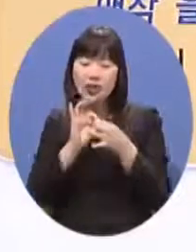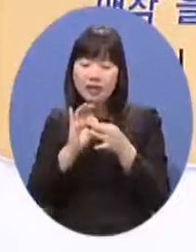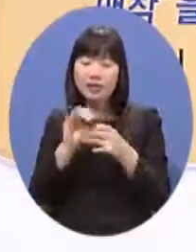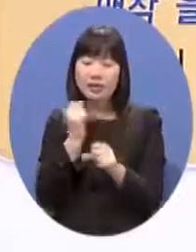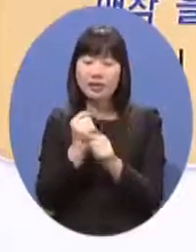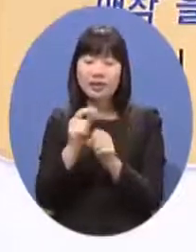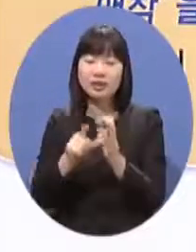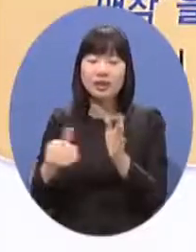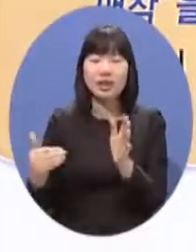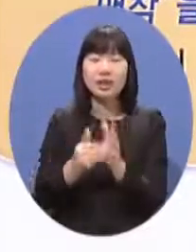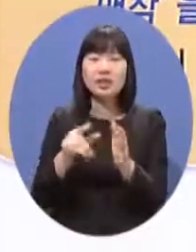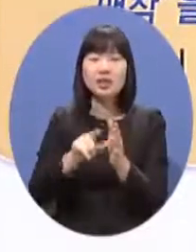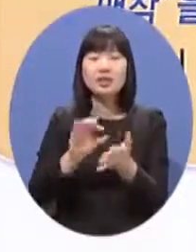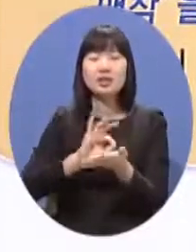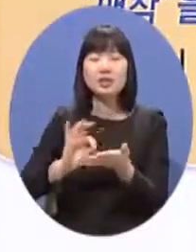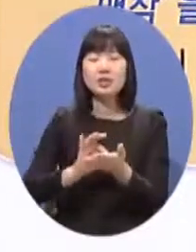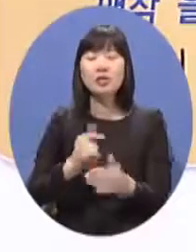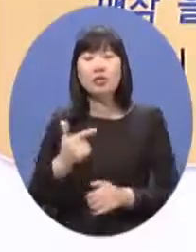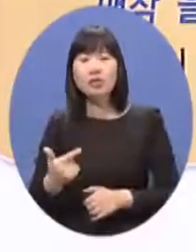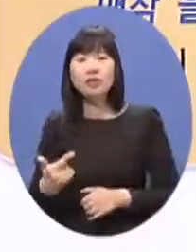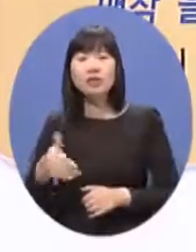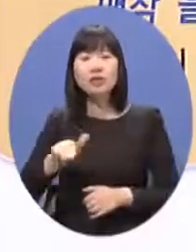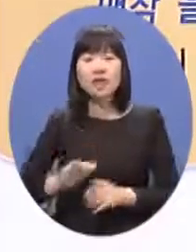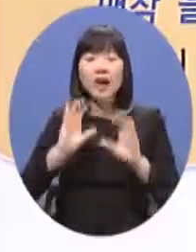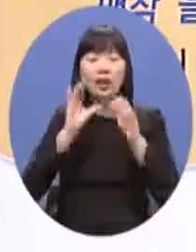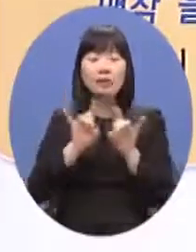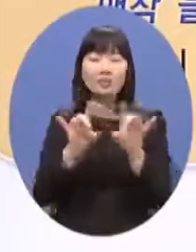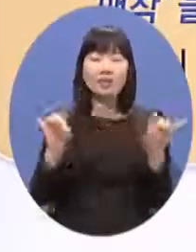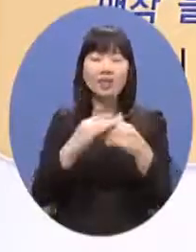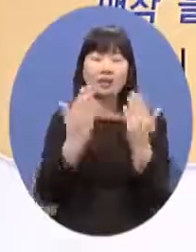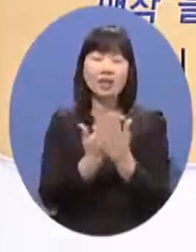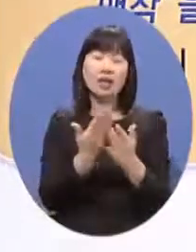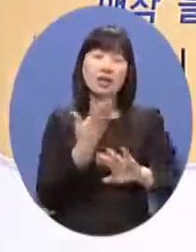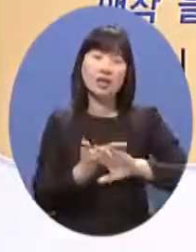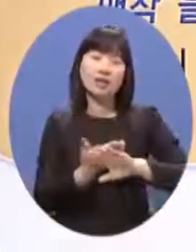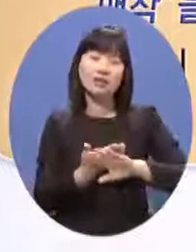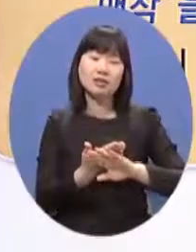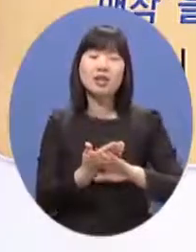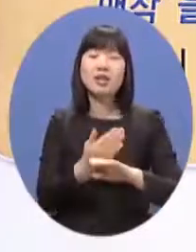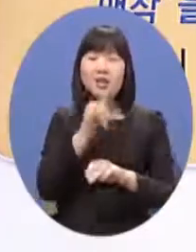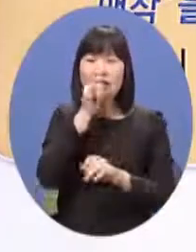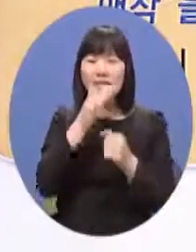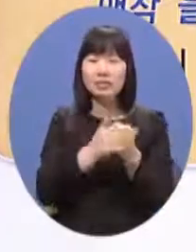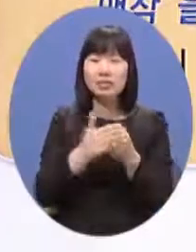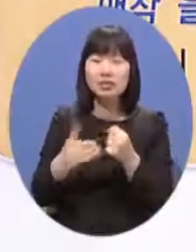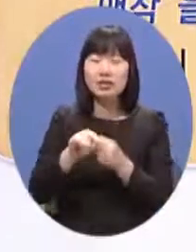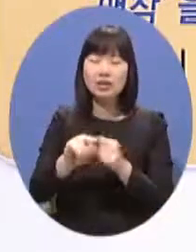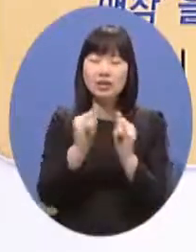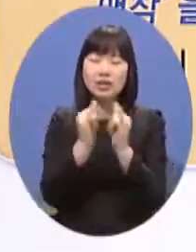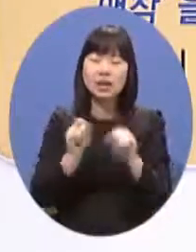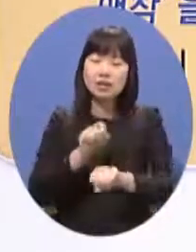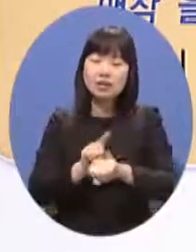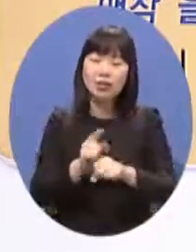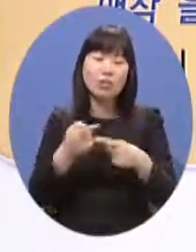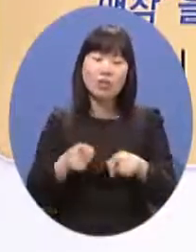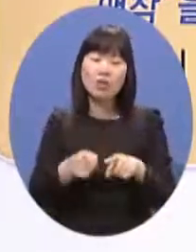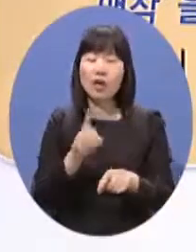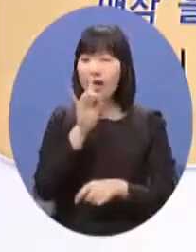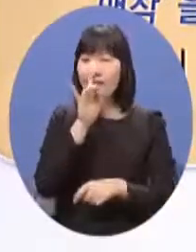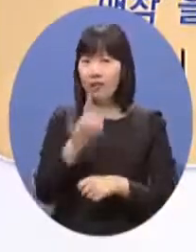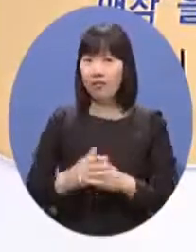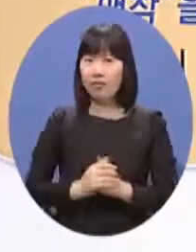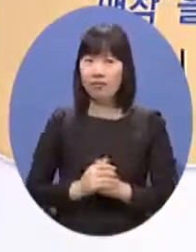때까지는 시간이 꽤 걸립니다. 근데 이게 애들마다 전부 다 이렇게 다르게 타고났기 때문에 이걸 사회성이라고 평가하시면 안 된다는